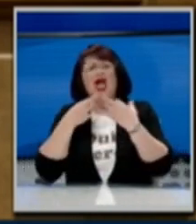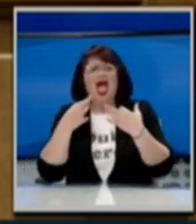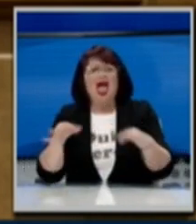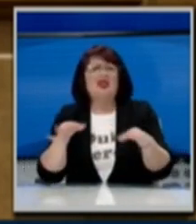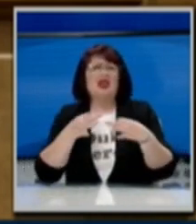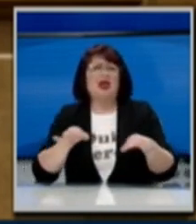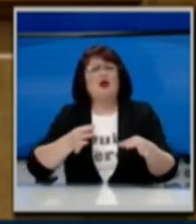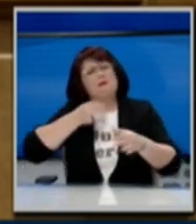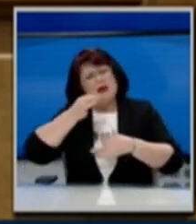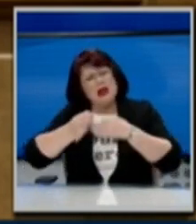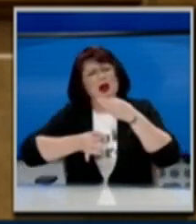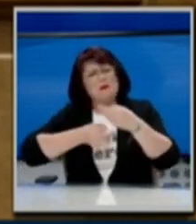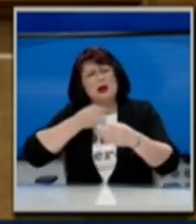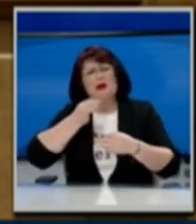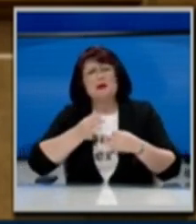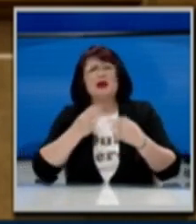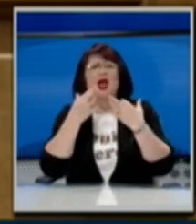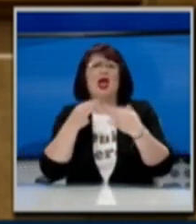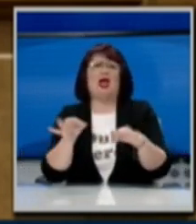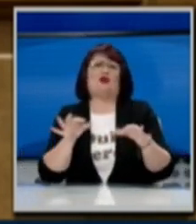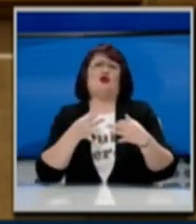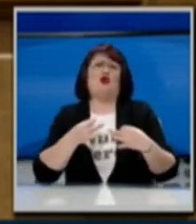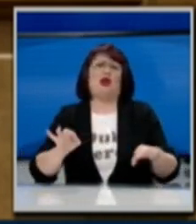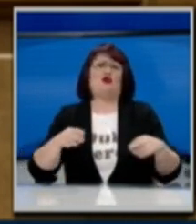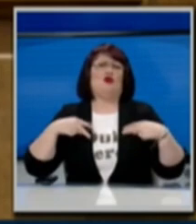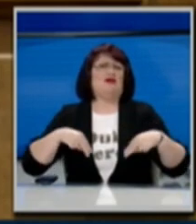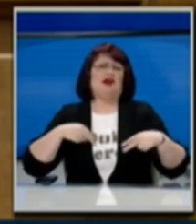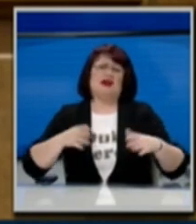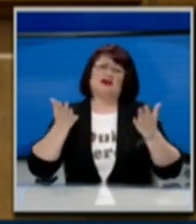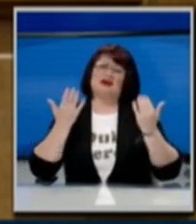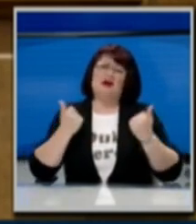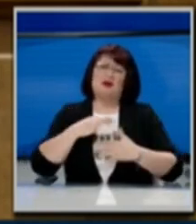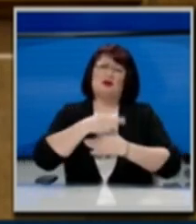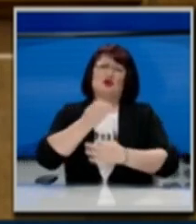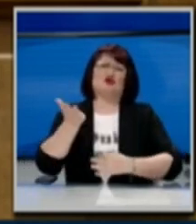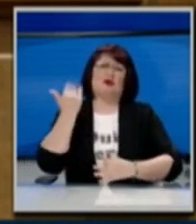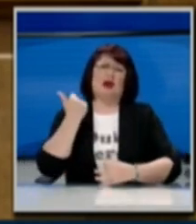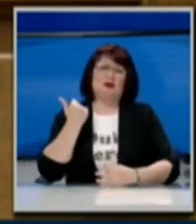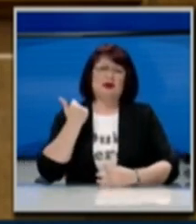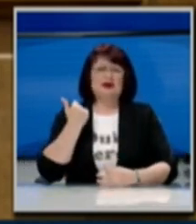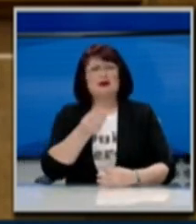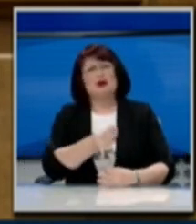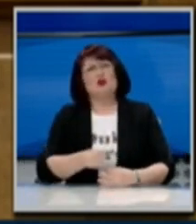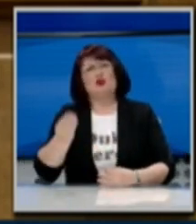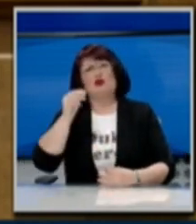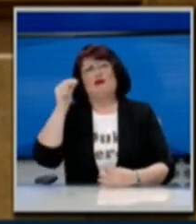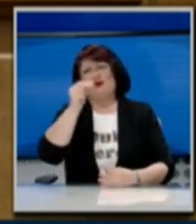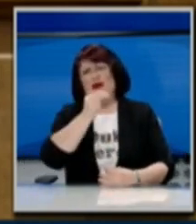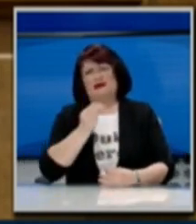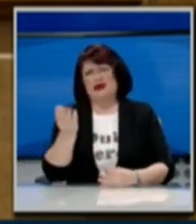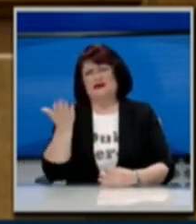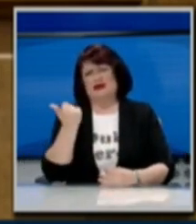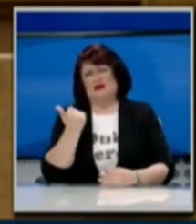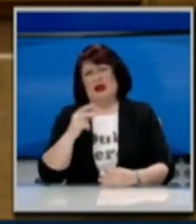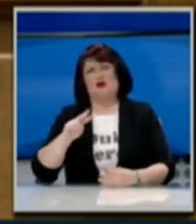την αίθουσα της Ολομέλειας από κυβέρνηση και από το συντριπτικά μεγαλύτερο μέρος της